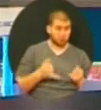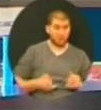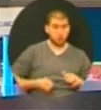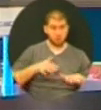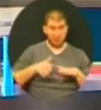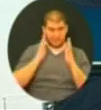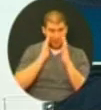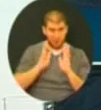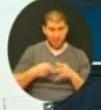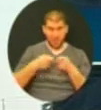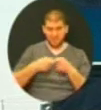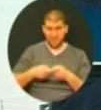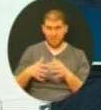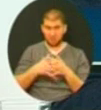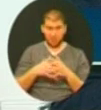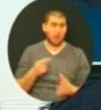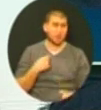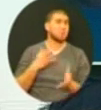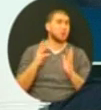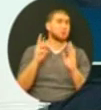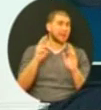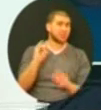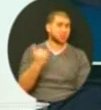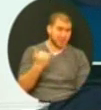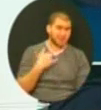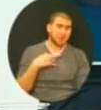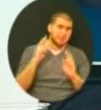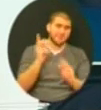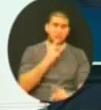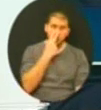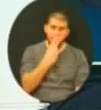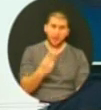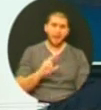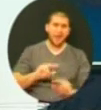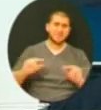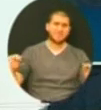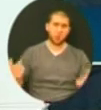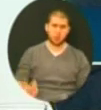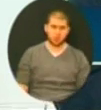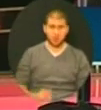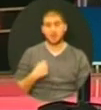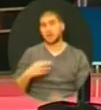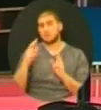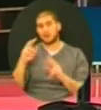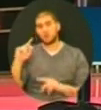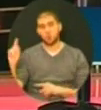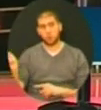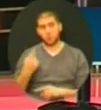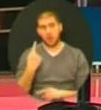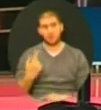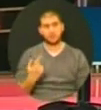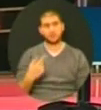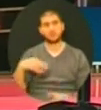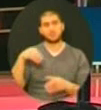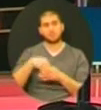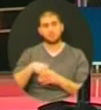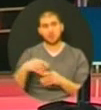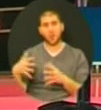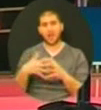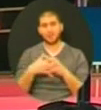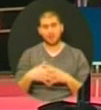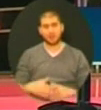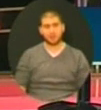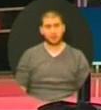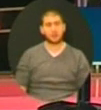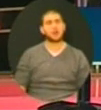הממשלה סומך על חברי הקבינט, זה מה שאתה אומר. לא, אני מאוד מקווה שכן, ואני מקווה שלא נראה משם הדלפות. אני מקווה שכולם הפיקו לקחים, אין בתוך הקבינט ואין מחוץ לו.